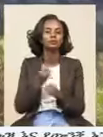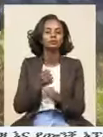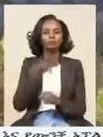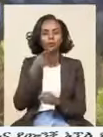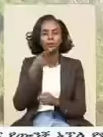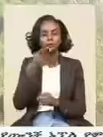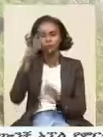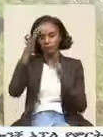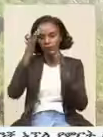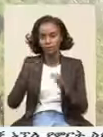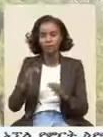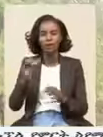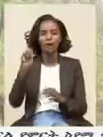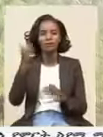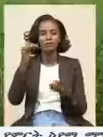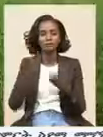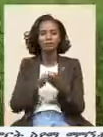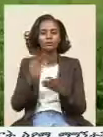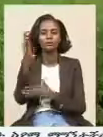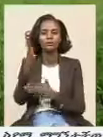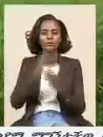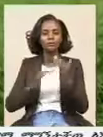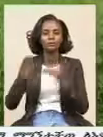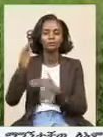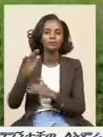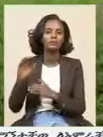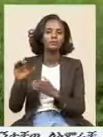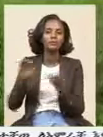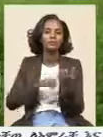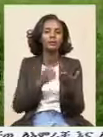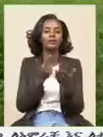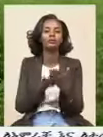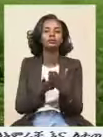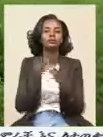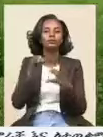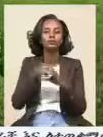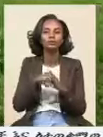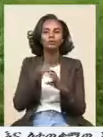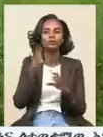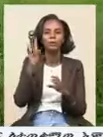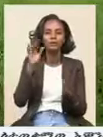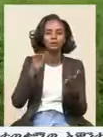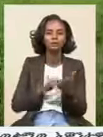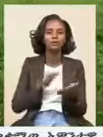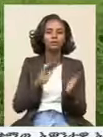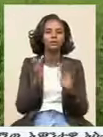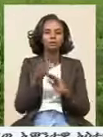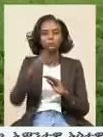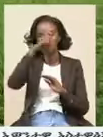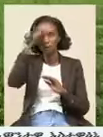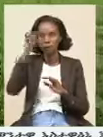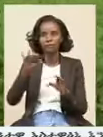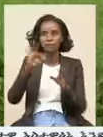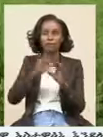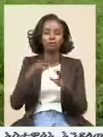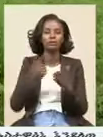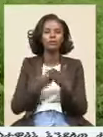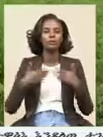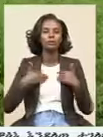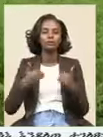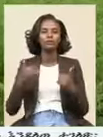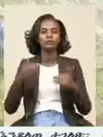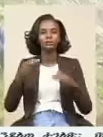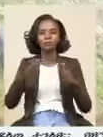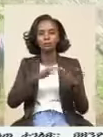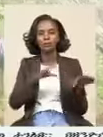ብለን ወስነናል። ከ10000 ችግኝ በላይ አፍሰናል። ከዚህም ውስጥ ወደ 7000 የሚሆነውን በበልግ ተከላ በዙ በወጣቱና